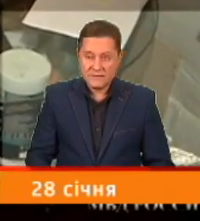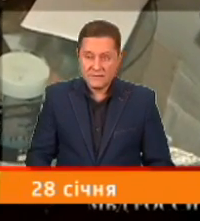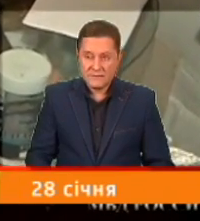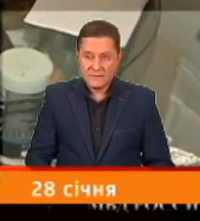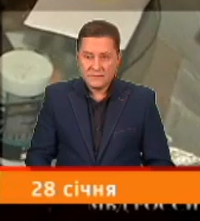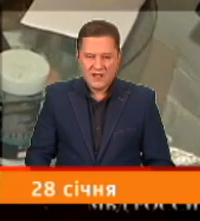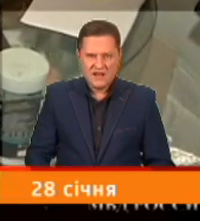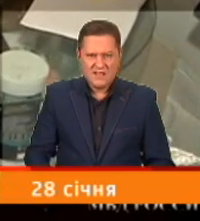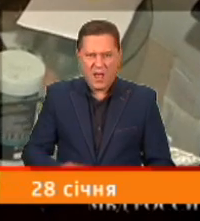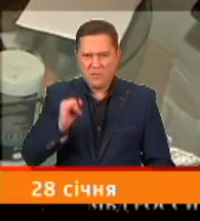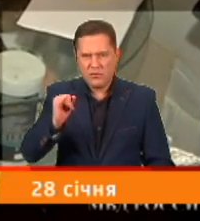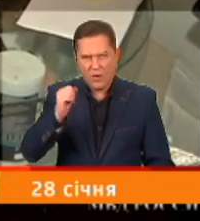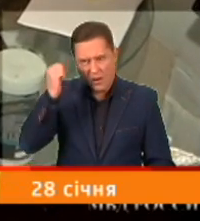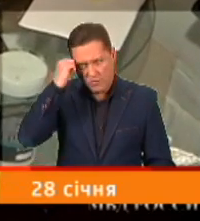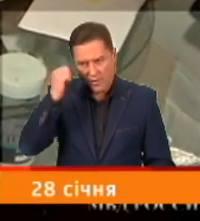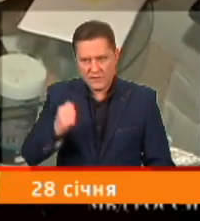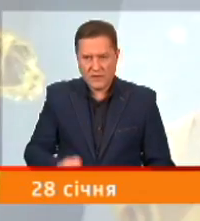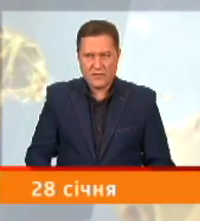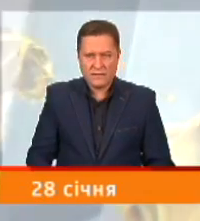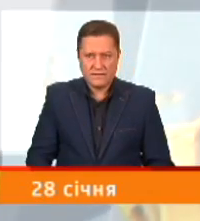Ну, плохо помню. Наверное, освежить память.